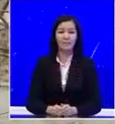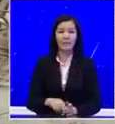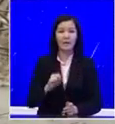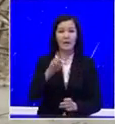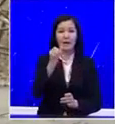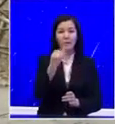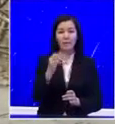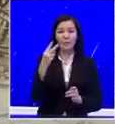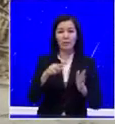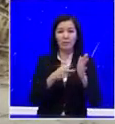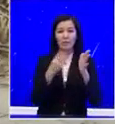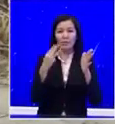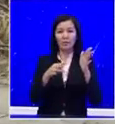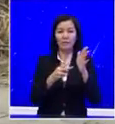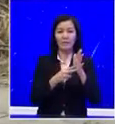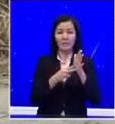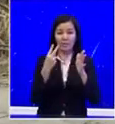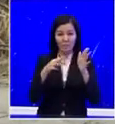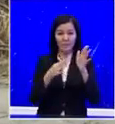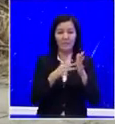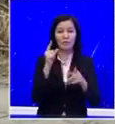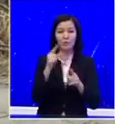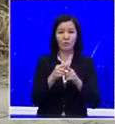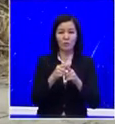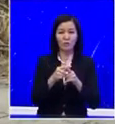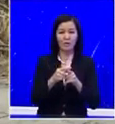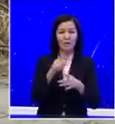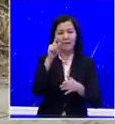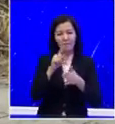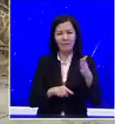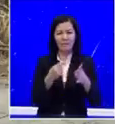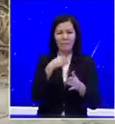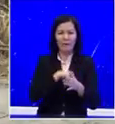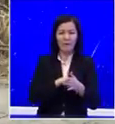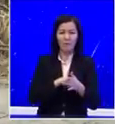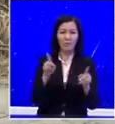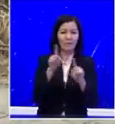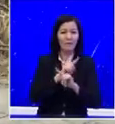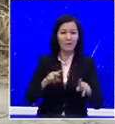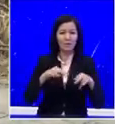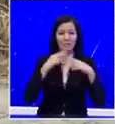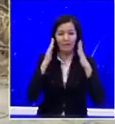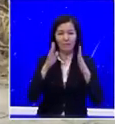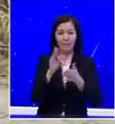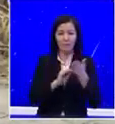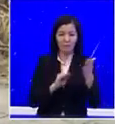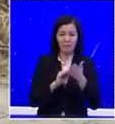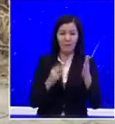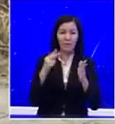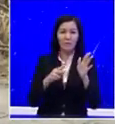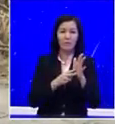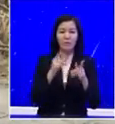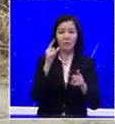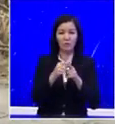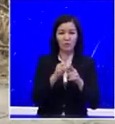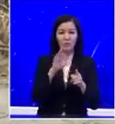27 және 28-ші сөздерінде, әсіресе дін мен мораль жөнінде ерекше мән беріп айтқан. 27-ші